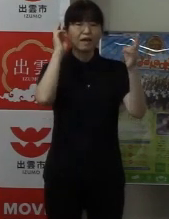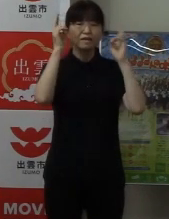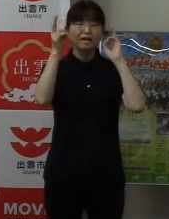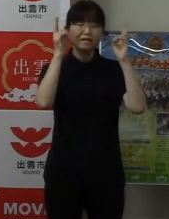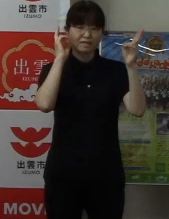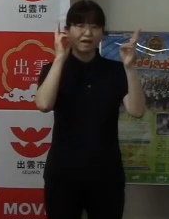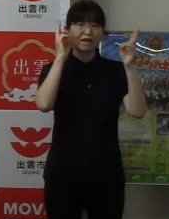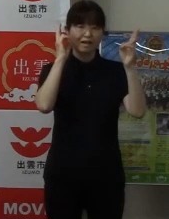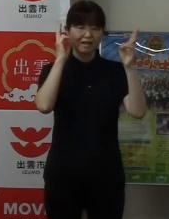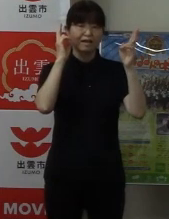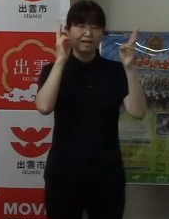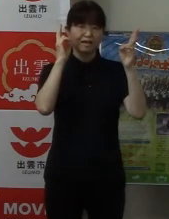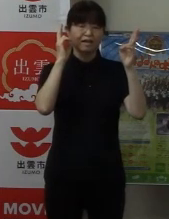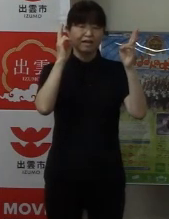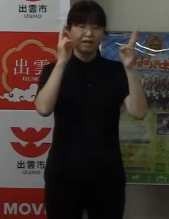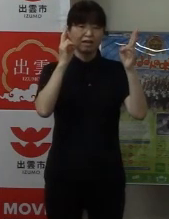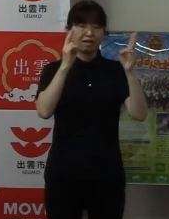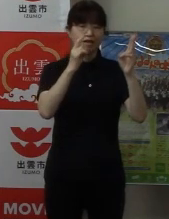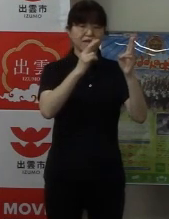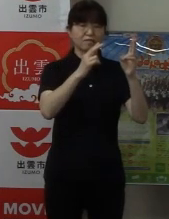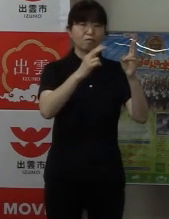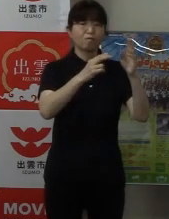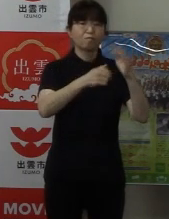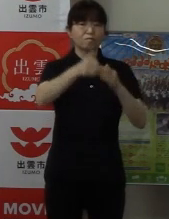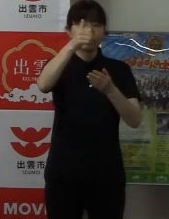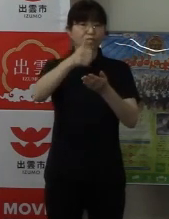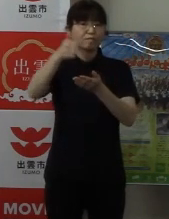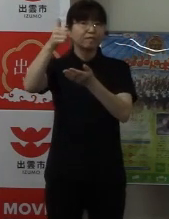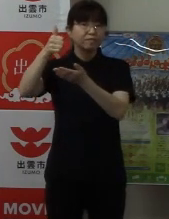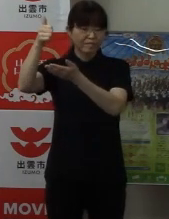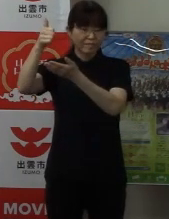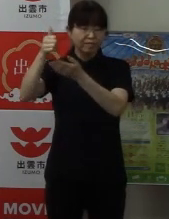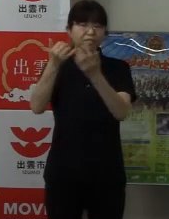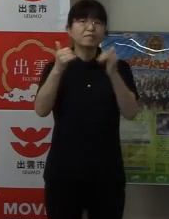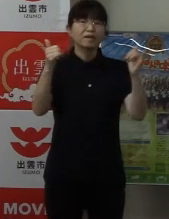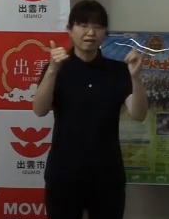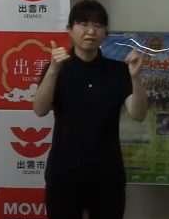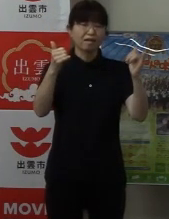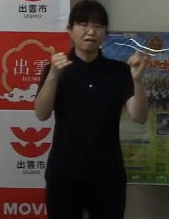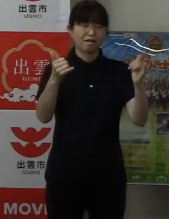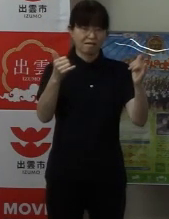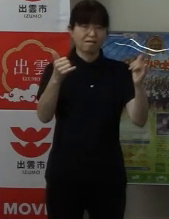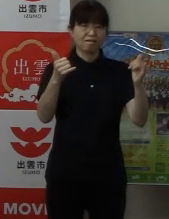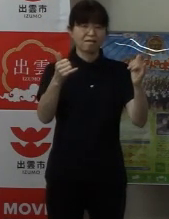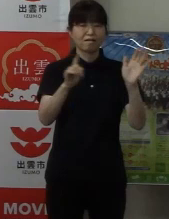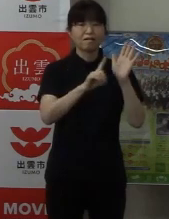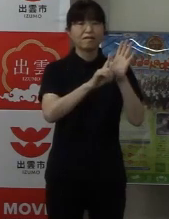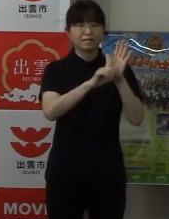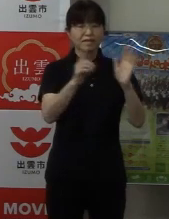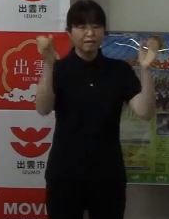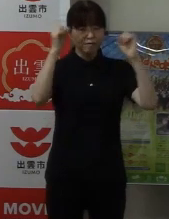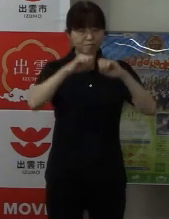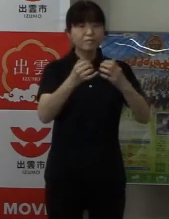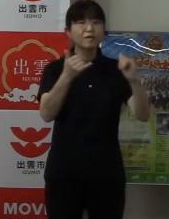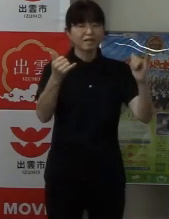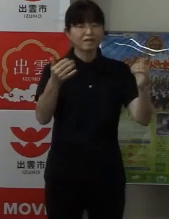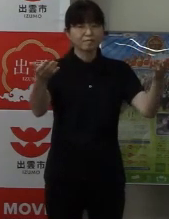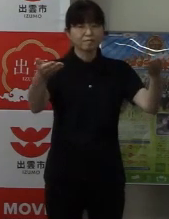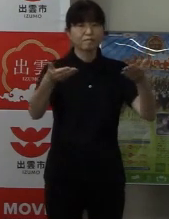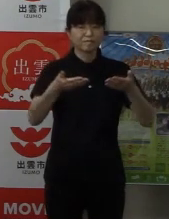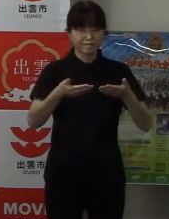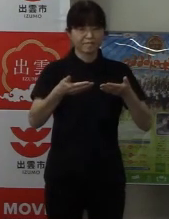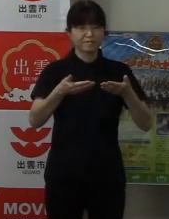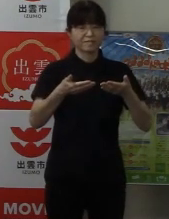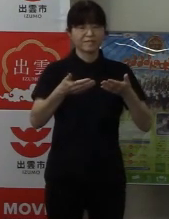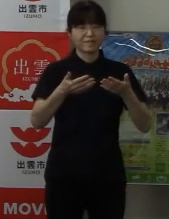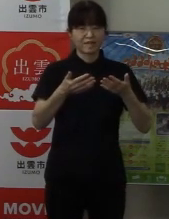業のトップの皆さん方もこの宣言に賛同していただいておりますので、そのような